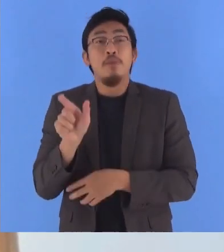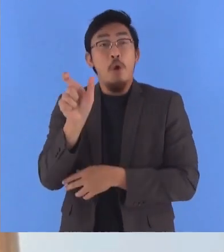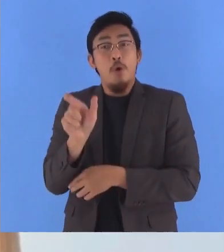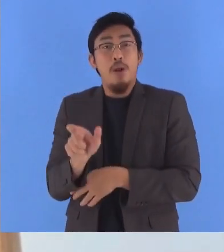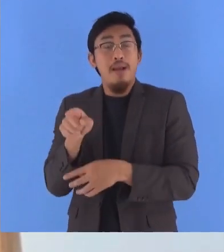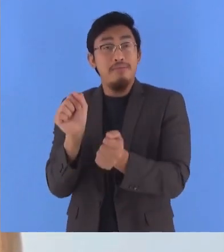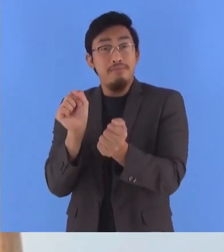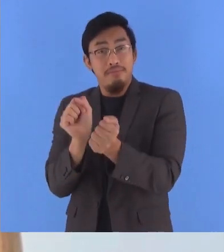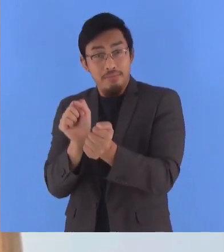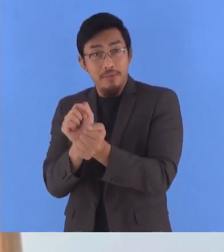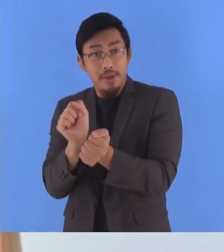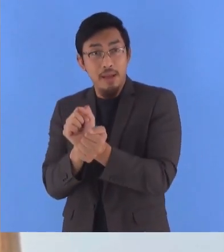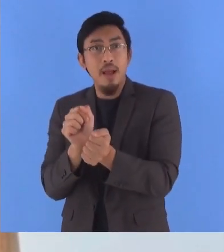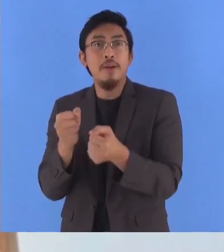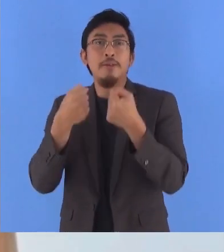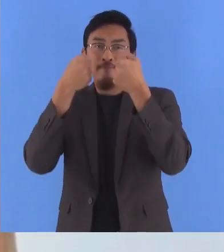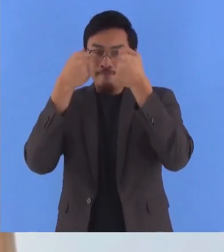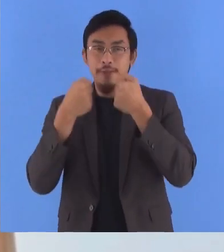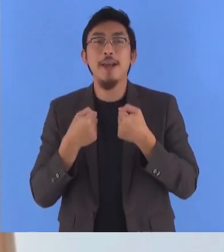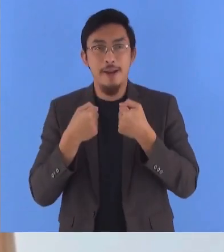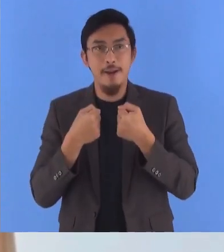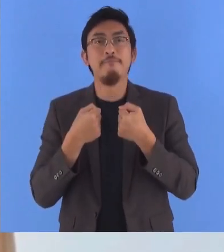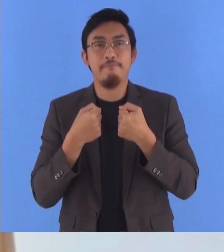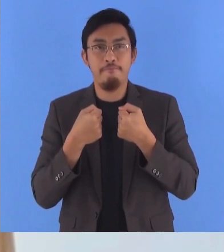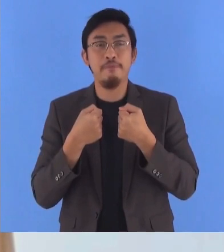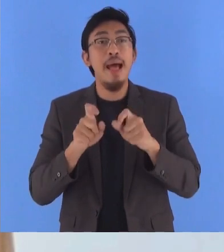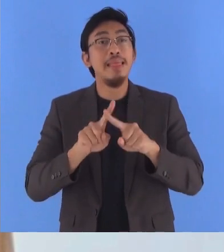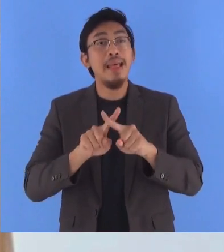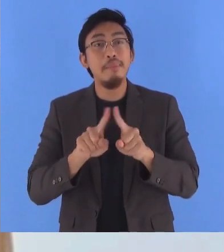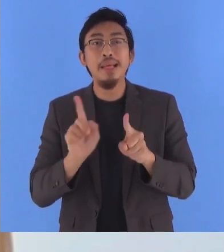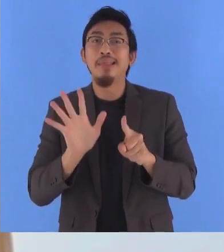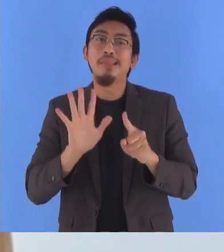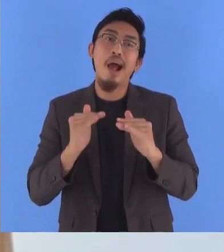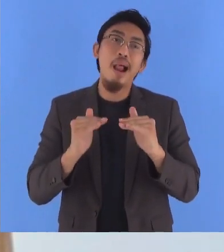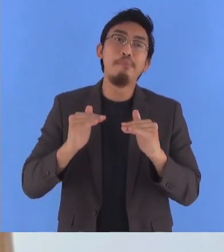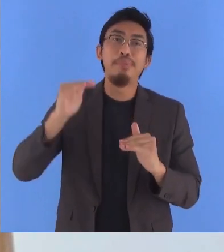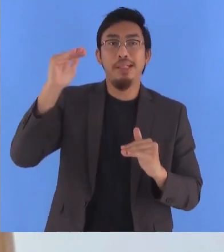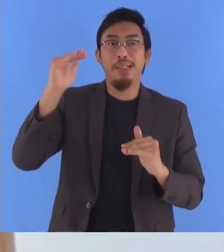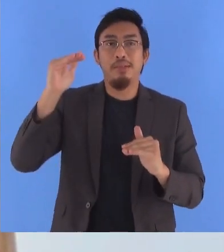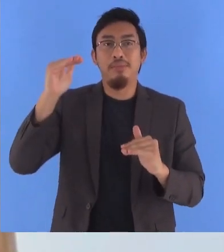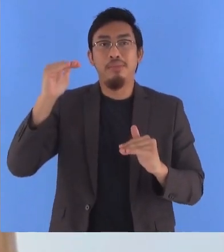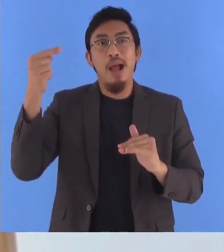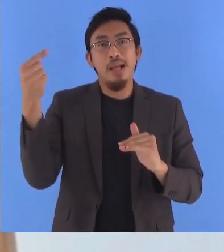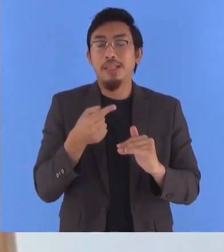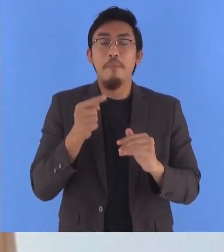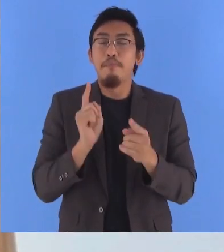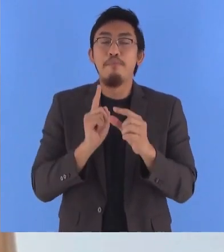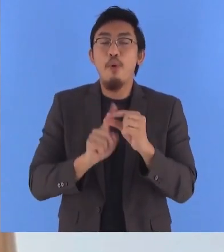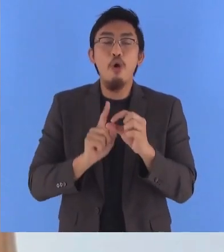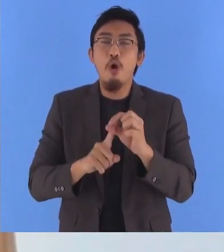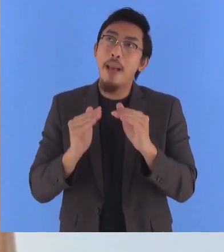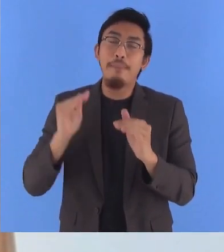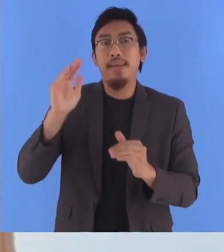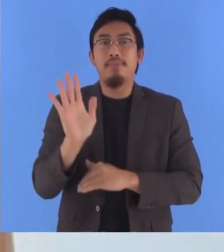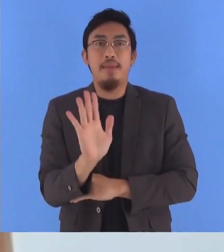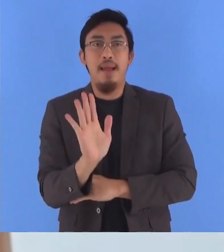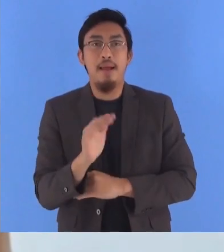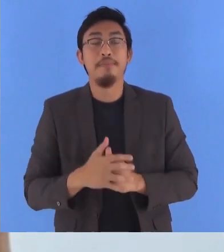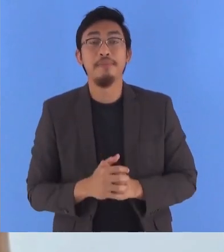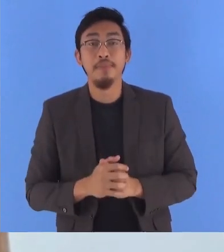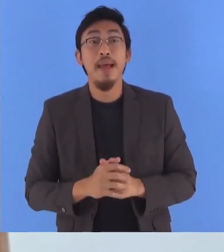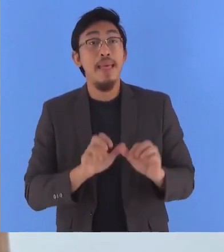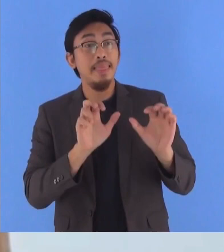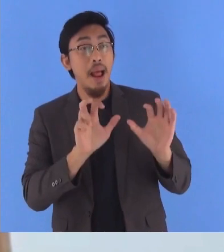residisi terpidana di kedai pidana penjara pengganti tidak melebihi ancaman pidana pokoknya